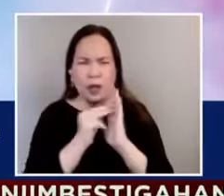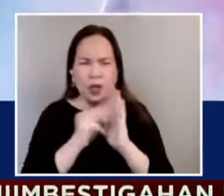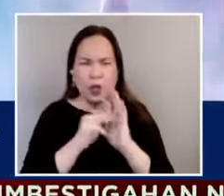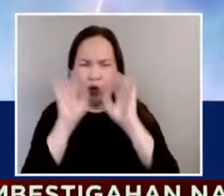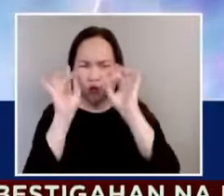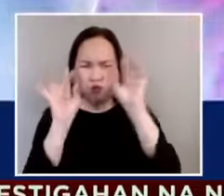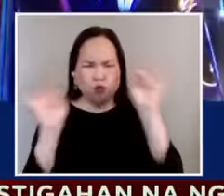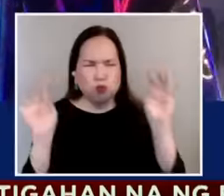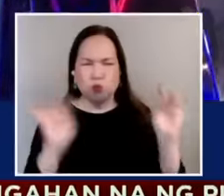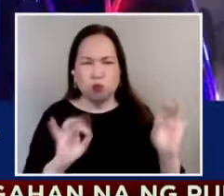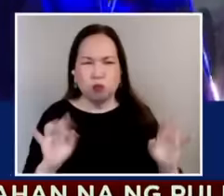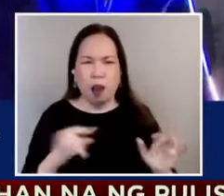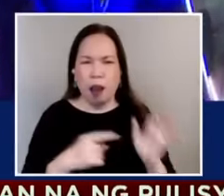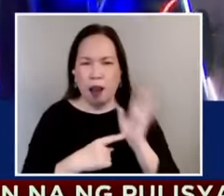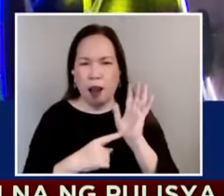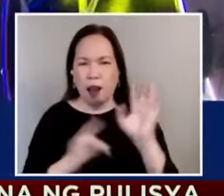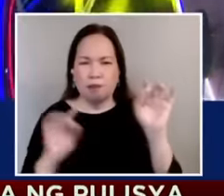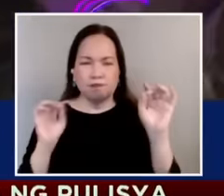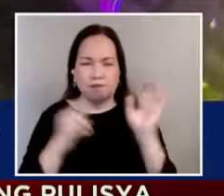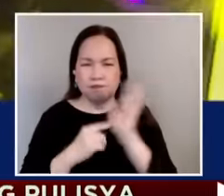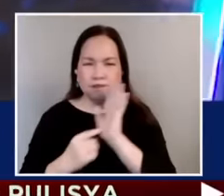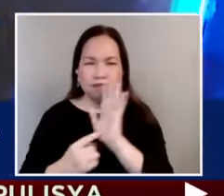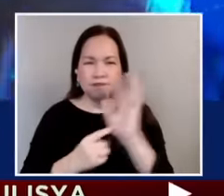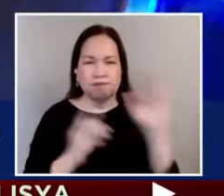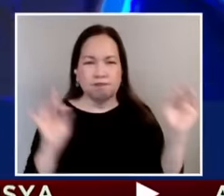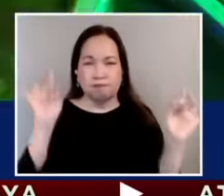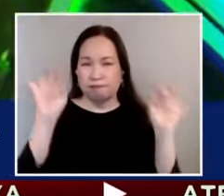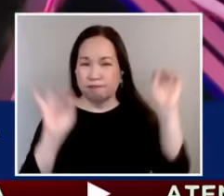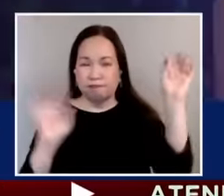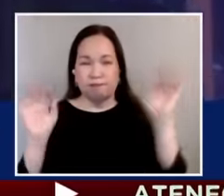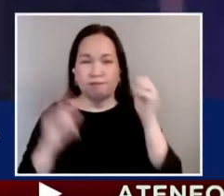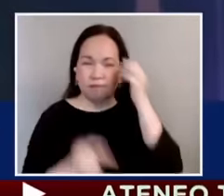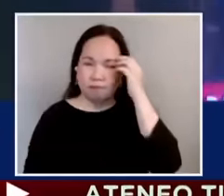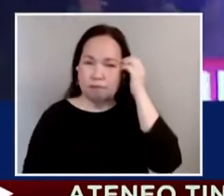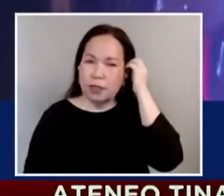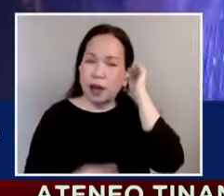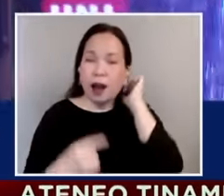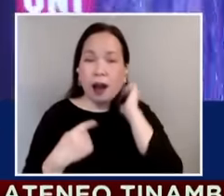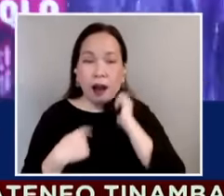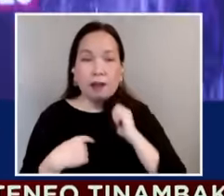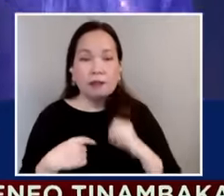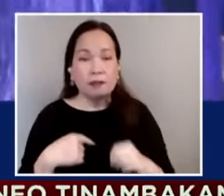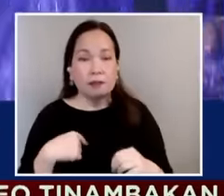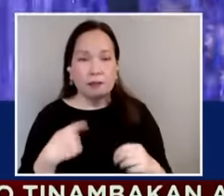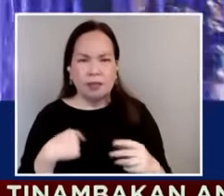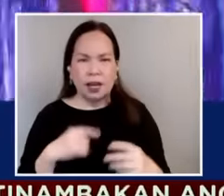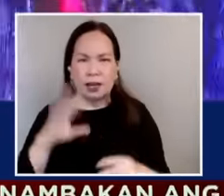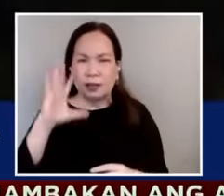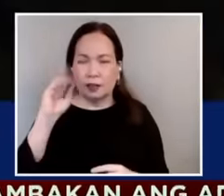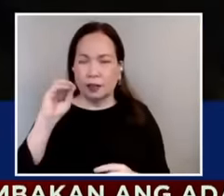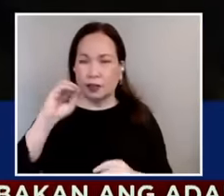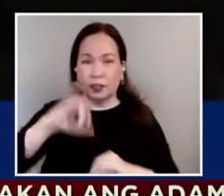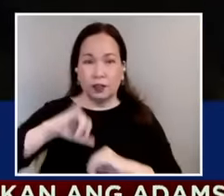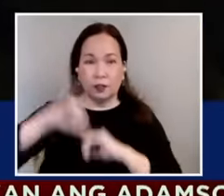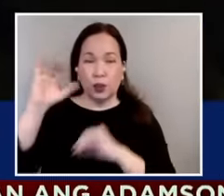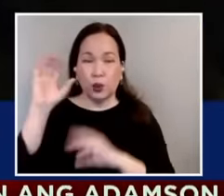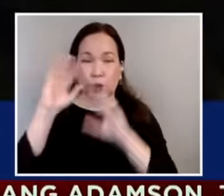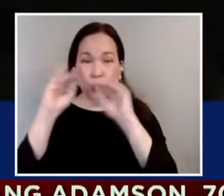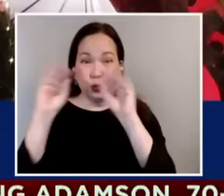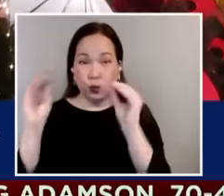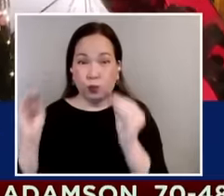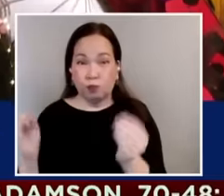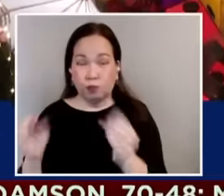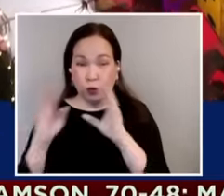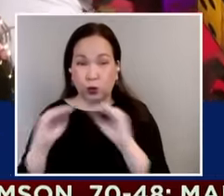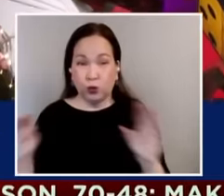Christmas light show. Atraksyon ng kanilang 20 feet na Christmas tree at ang 50 feet Christmas tree na napapaligiran ng